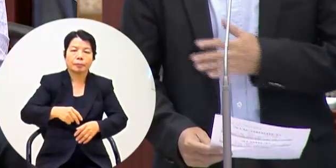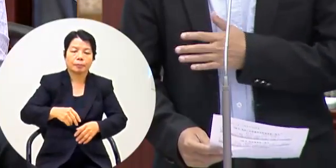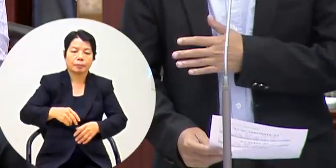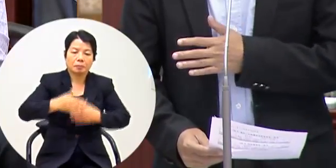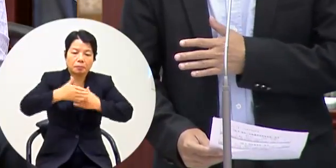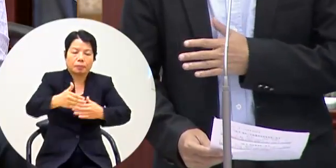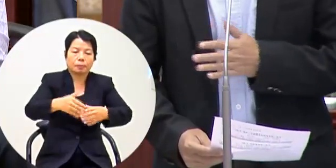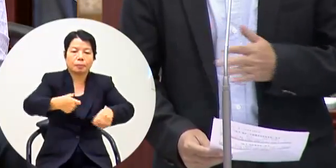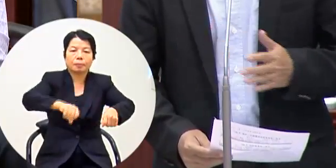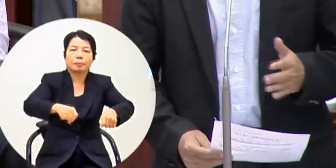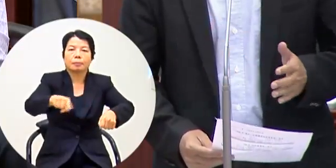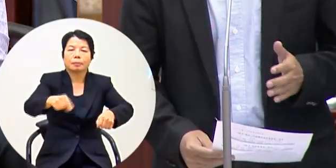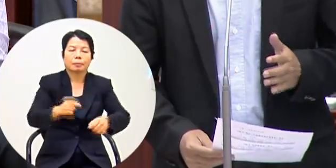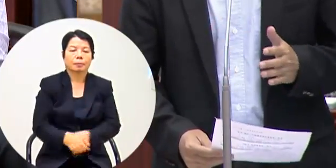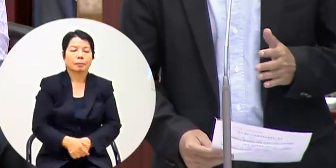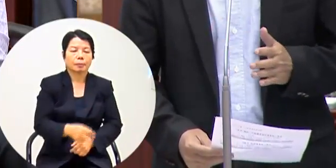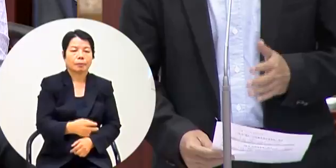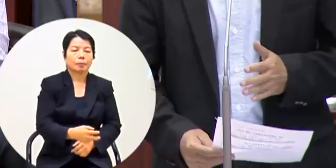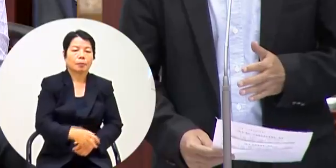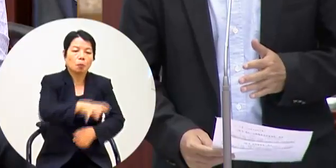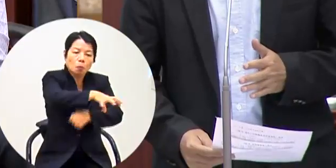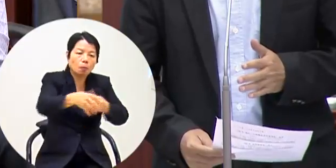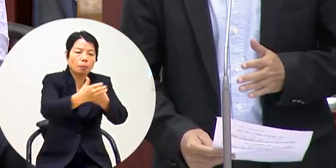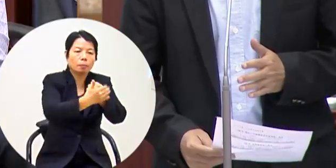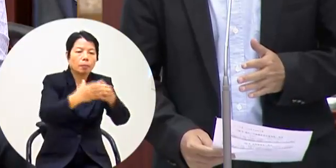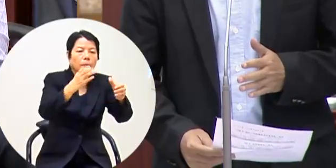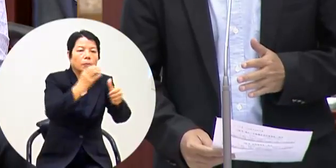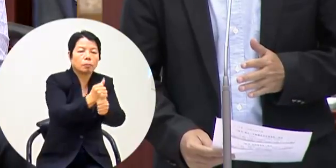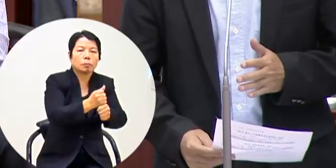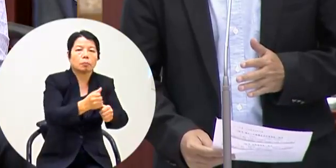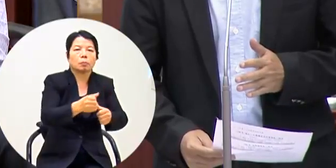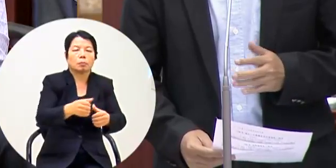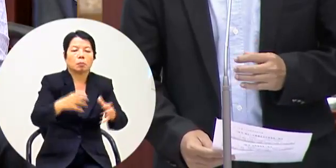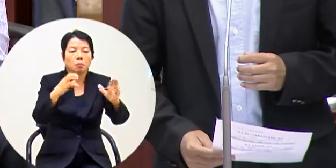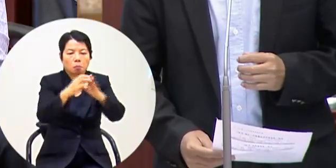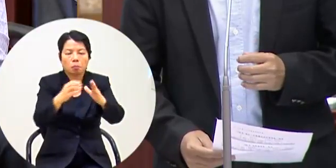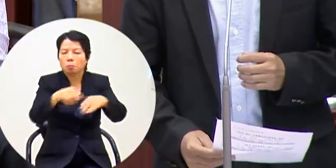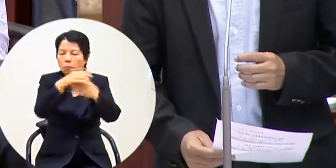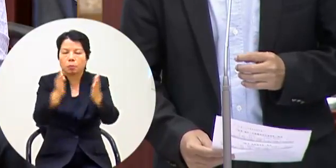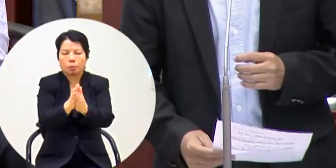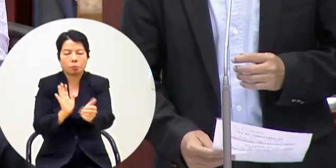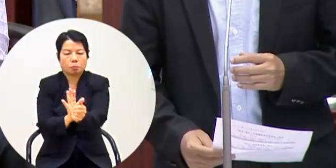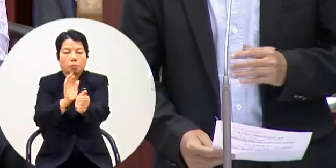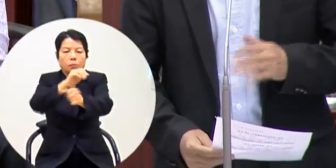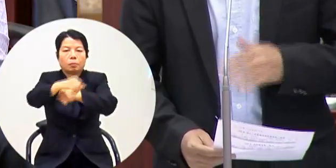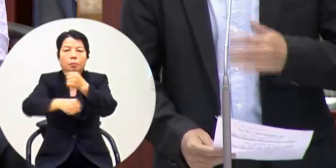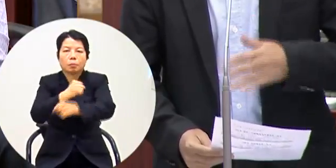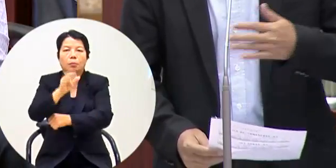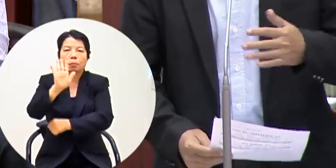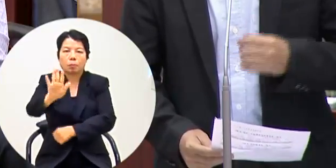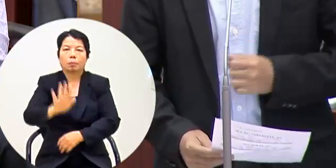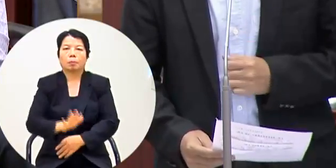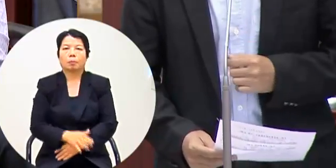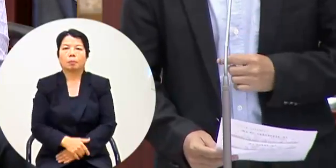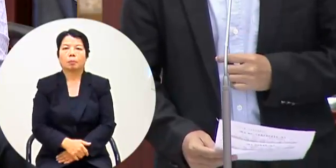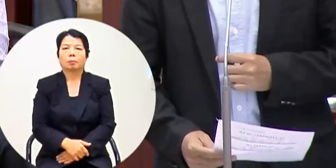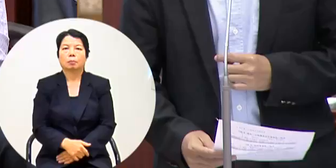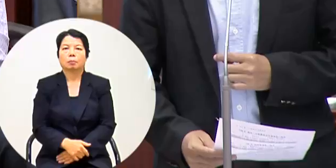边每年都在持续的在推动哈，在推动这个二行程机车的整个汰换。安吉尼特